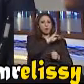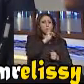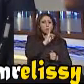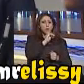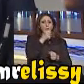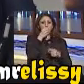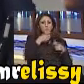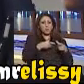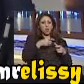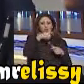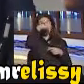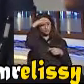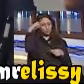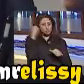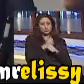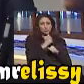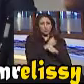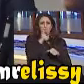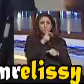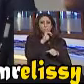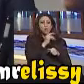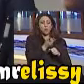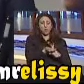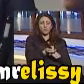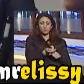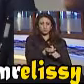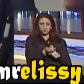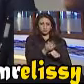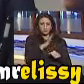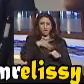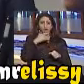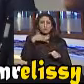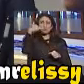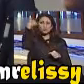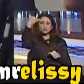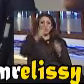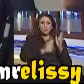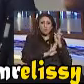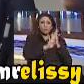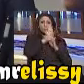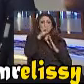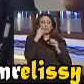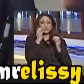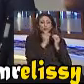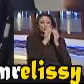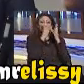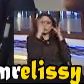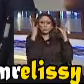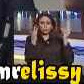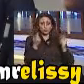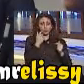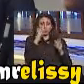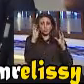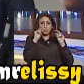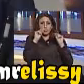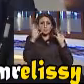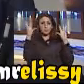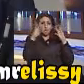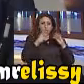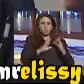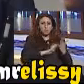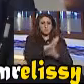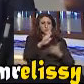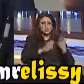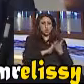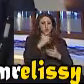عيالهم. الناس اللي عايشة على الأمل ومستنية تشوف في النهاية طاقة نور وسط العتمة. وربنا